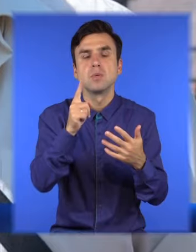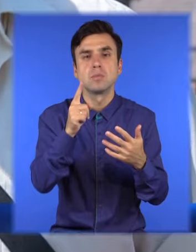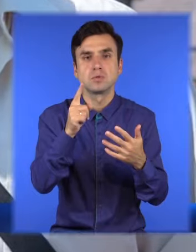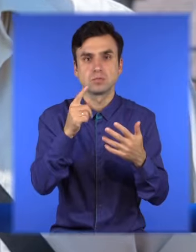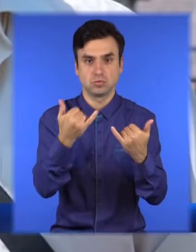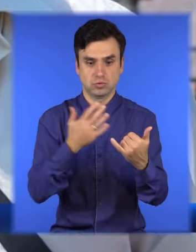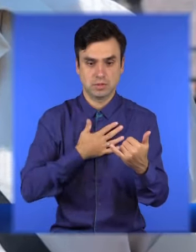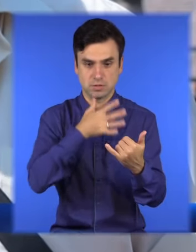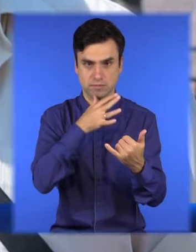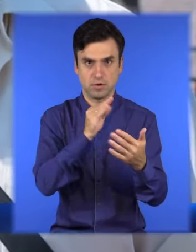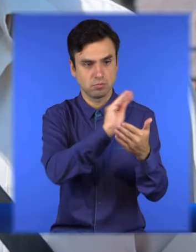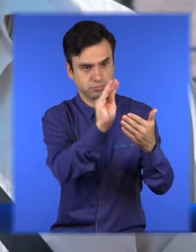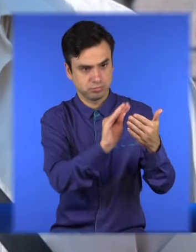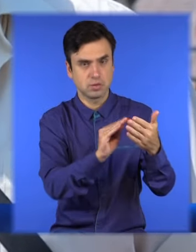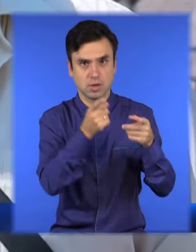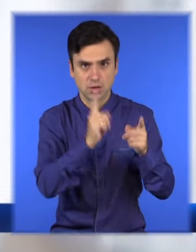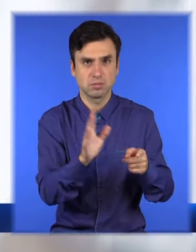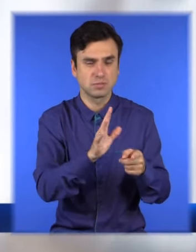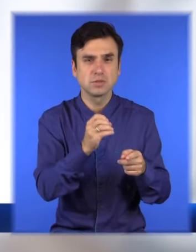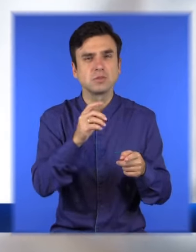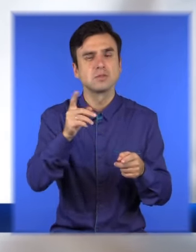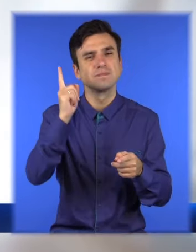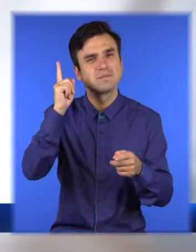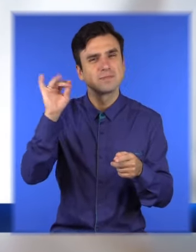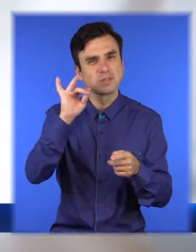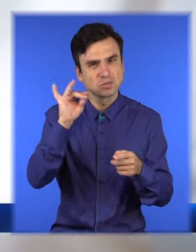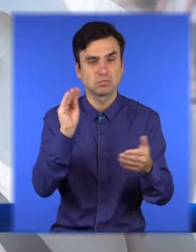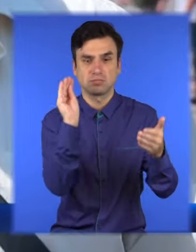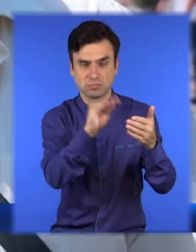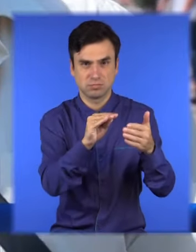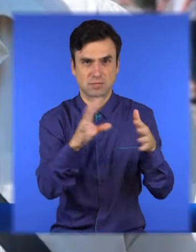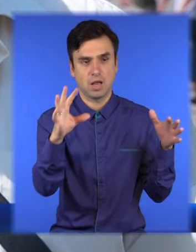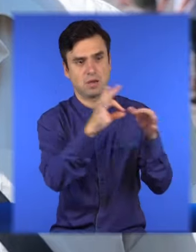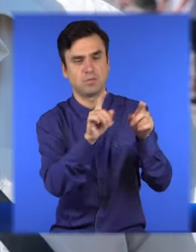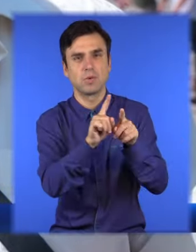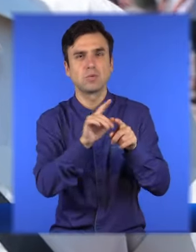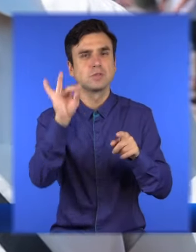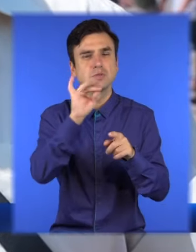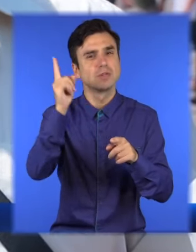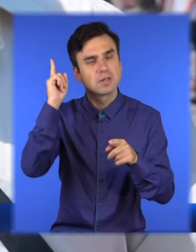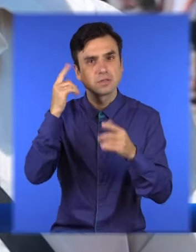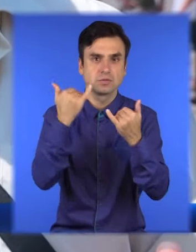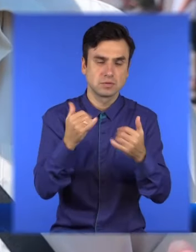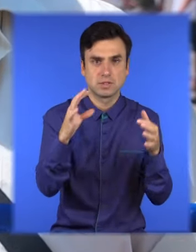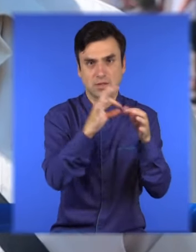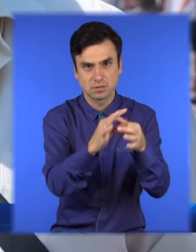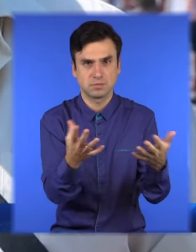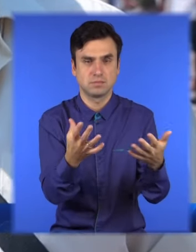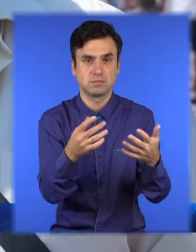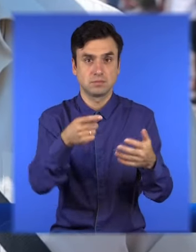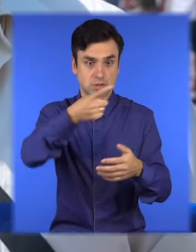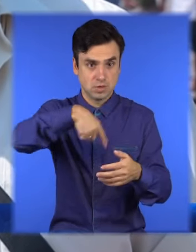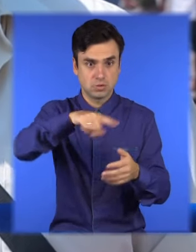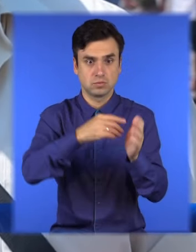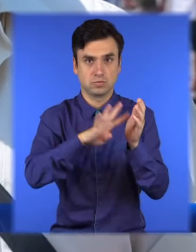взаємозв'язок поколінь, і це має бути зроблено, і це мудро люди роблять. Це символічне місце 95-й квартал, це місце в Криворозі,